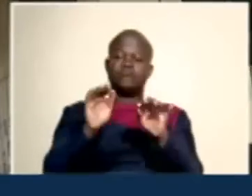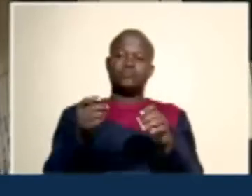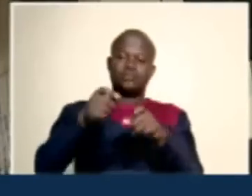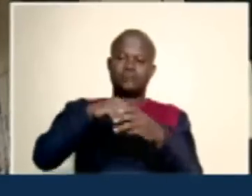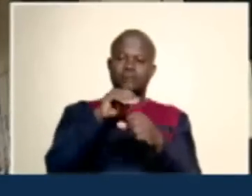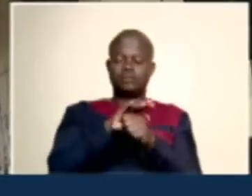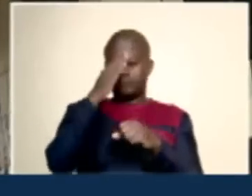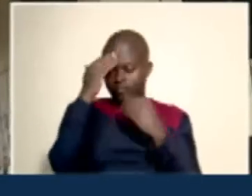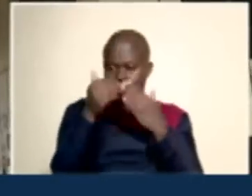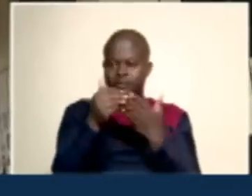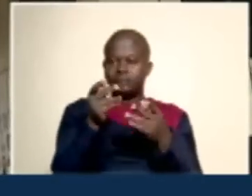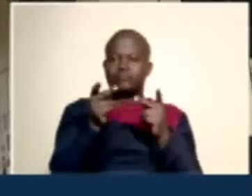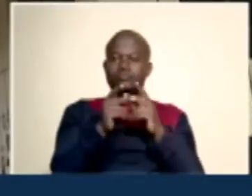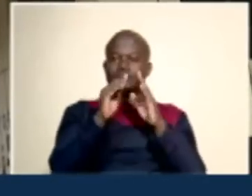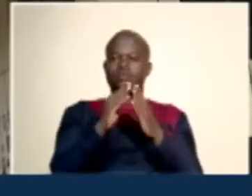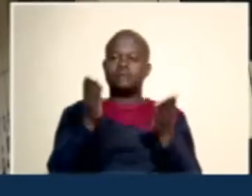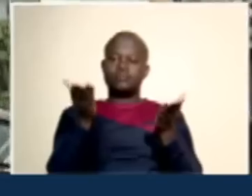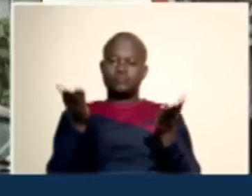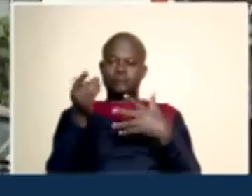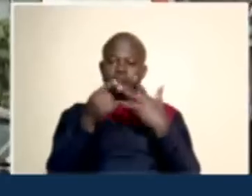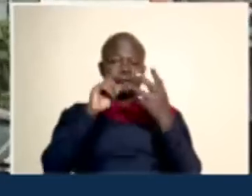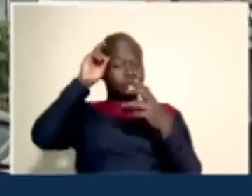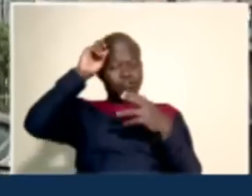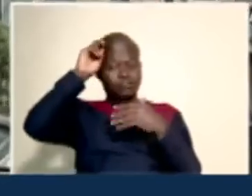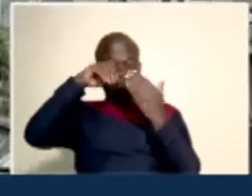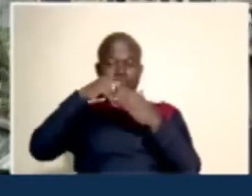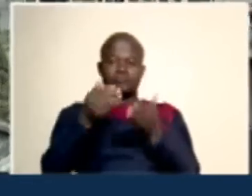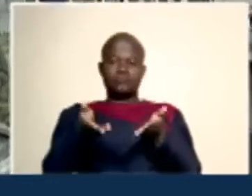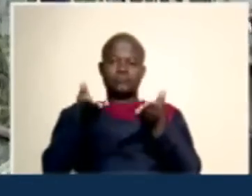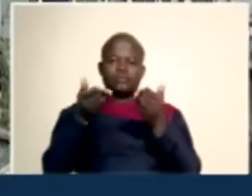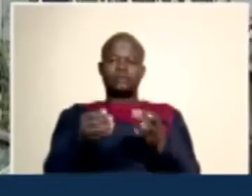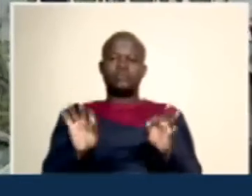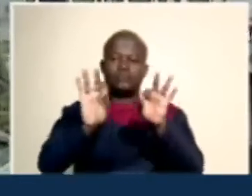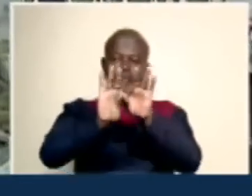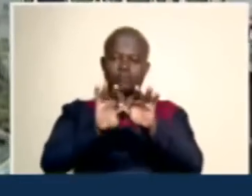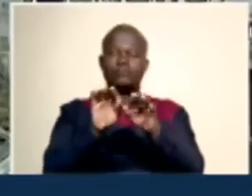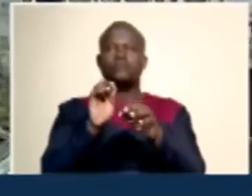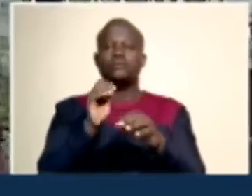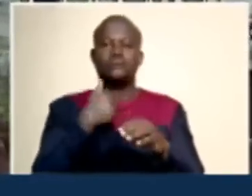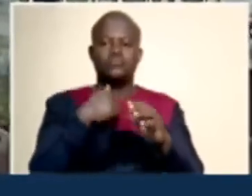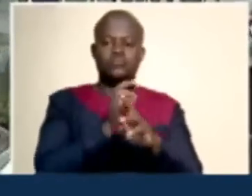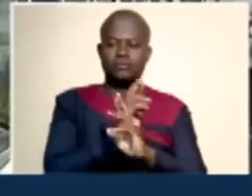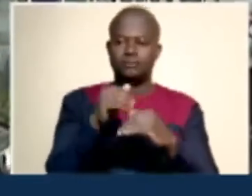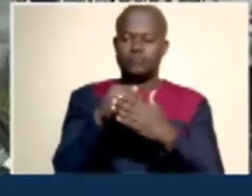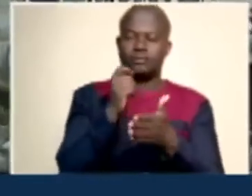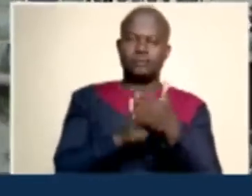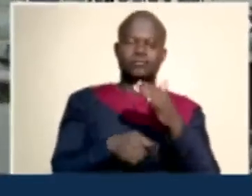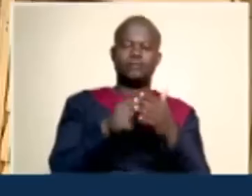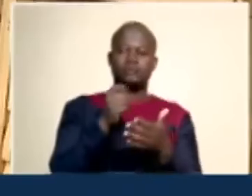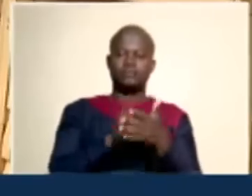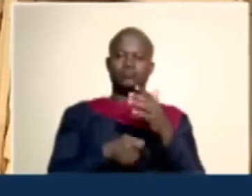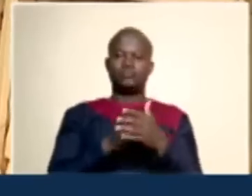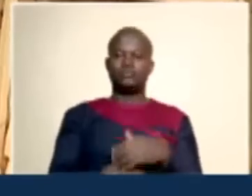kwiyongera bitewe ahanini n'aho inzu ihereye. Ibintu batekereza ko bizamuka ry'ibiciro by'ubukode bifitanye isano n'imisoro banyiriza inzu